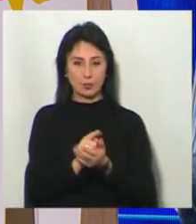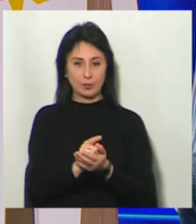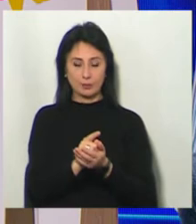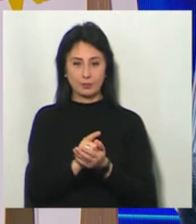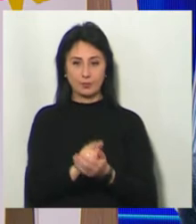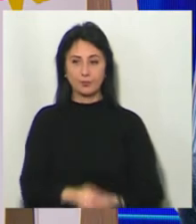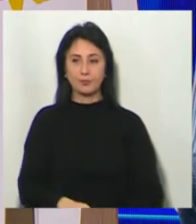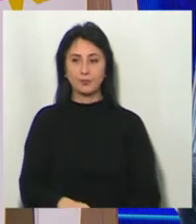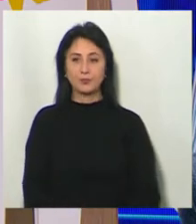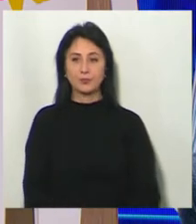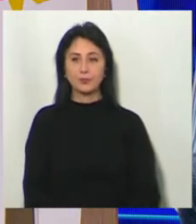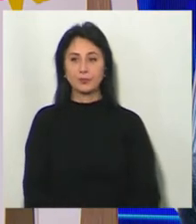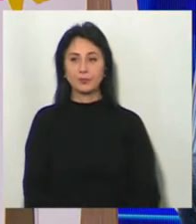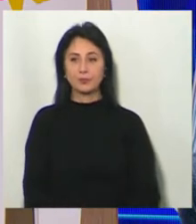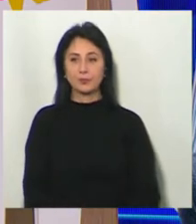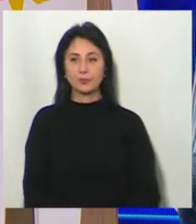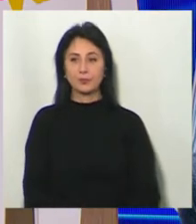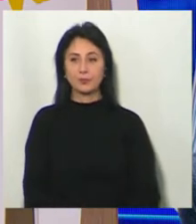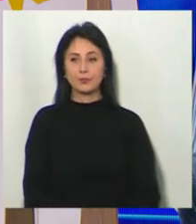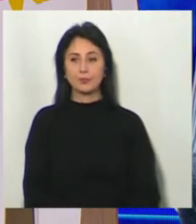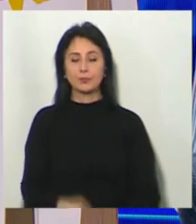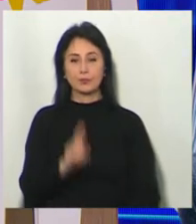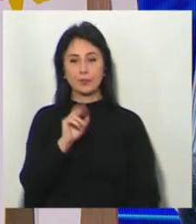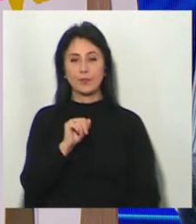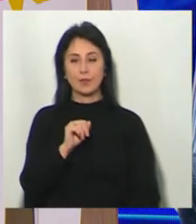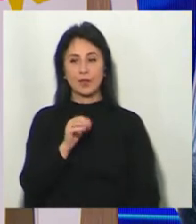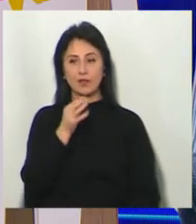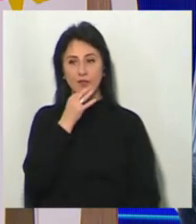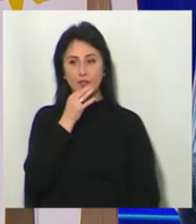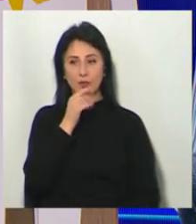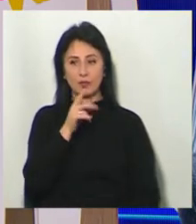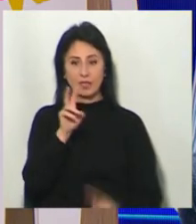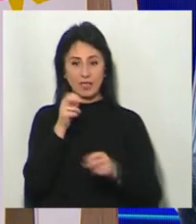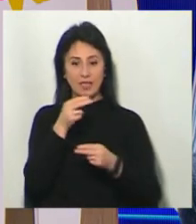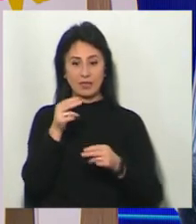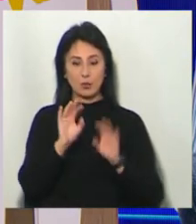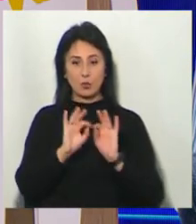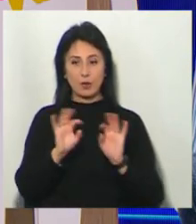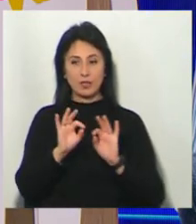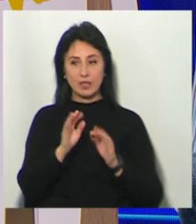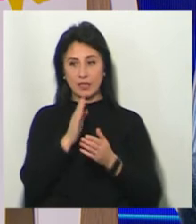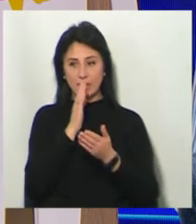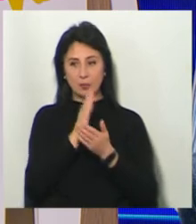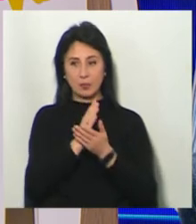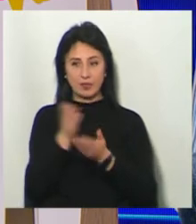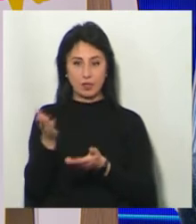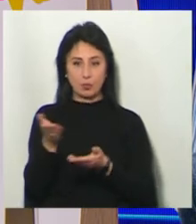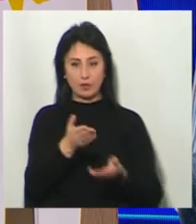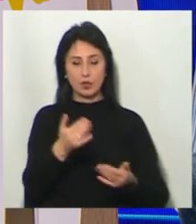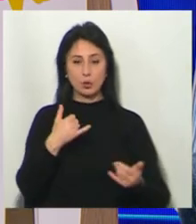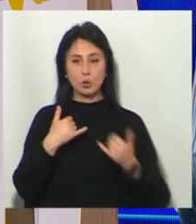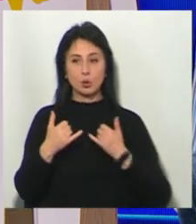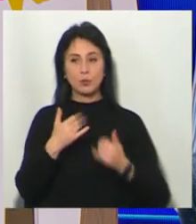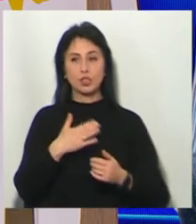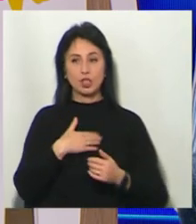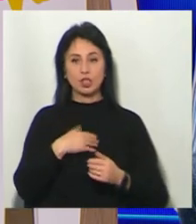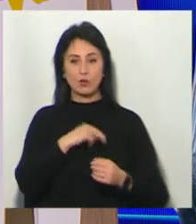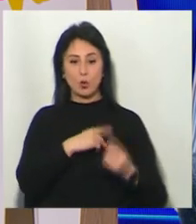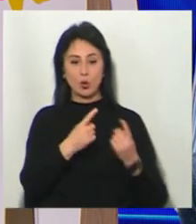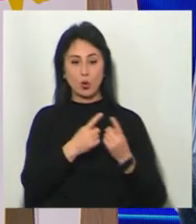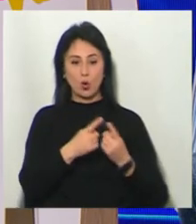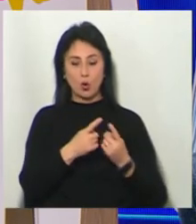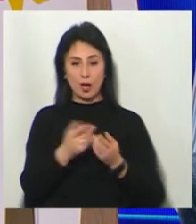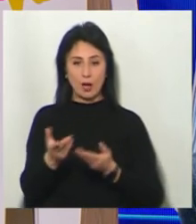ჩვენი გადაცემის პირველ ბლოკად. Da, ვიდრე ușau temaze მოგახსენებ, პირდაპირ მოვიწვიოთ სტუმარს, ჩვენს